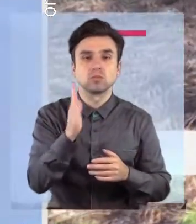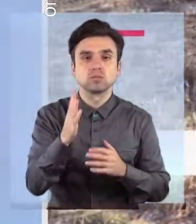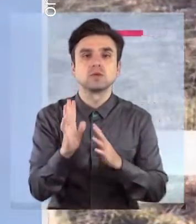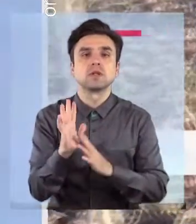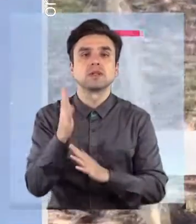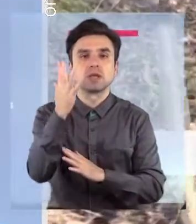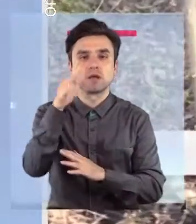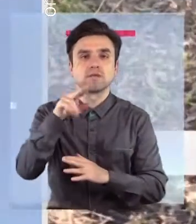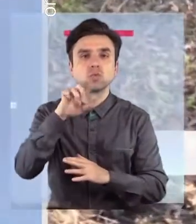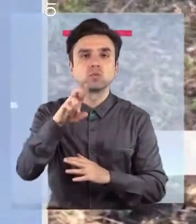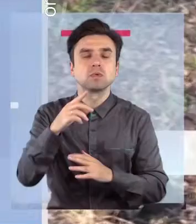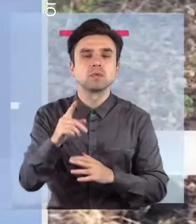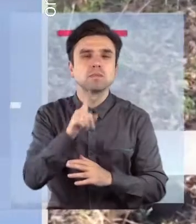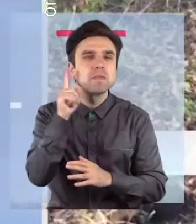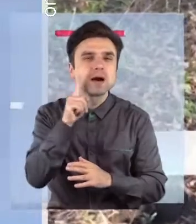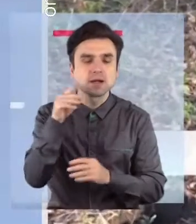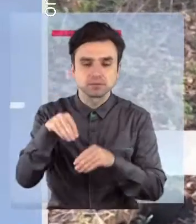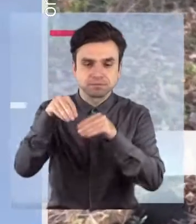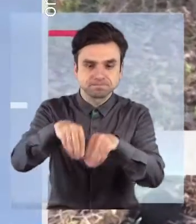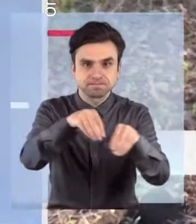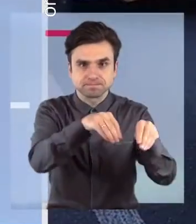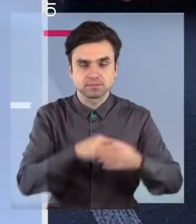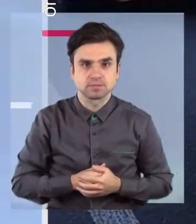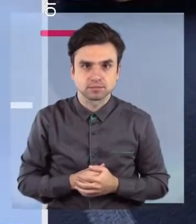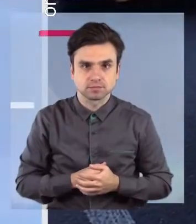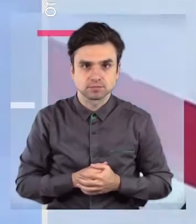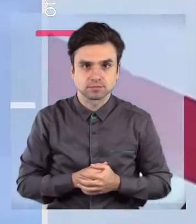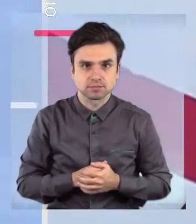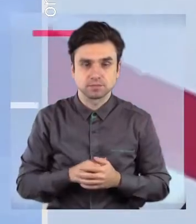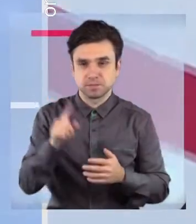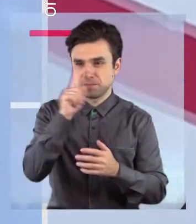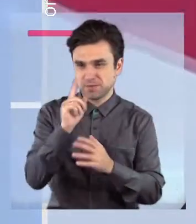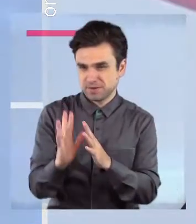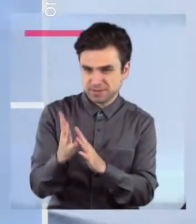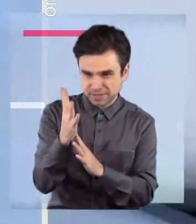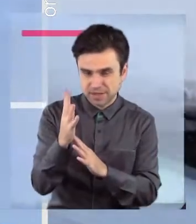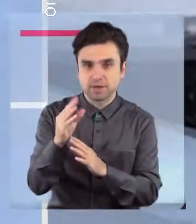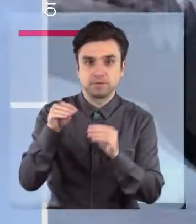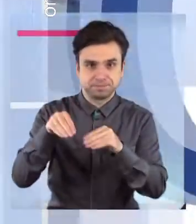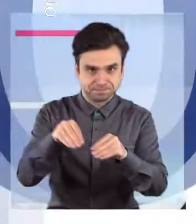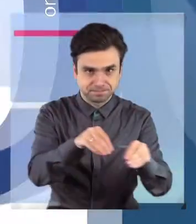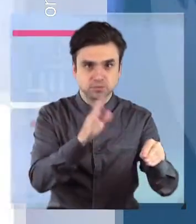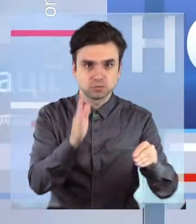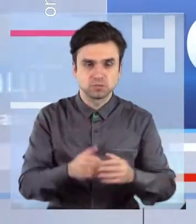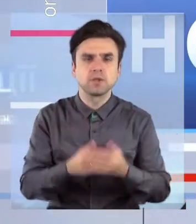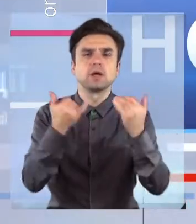вже за 10 років він матиме вигляд ось такого невеличкого дерева. Подробиці дивіться далі.